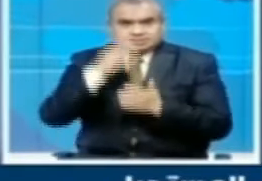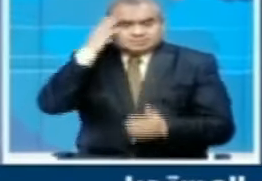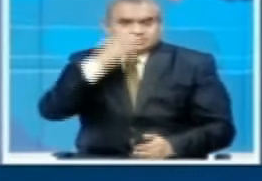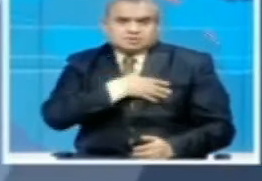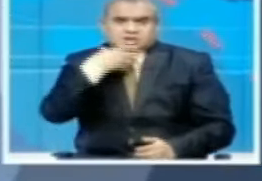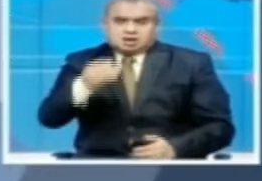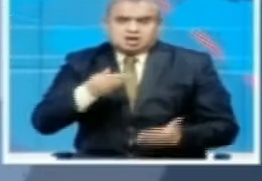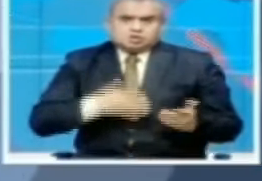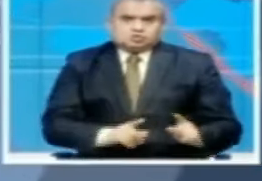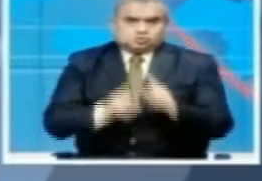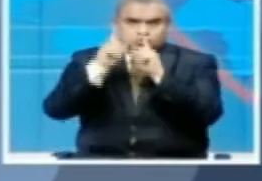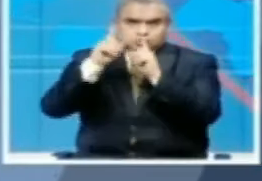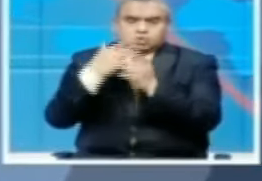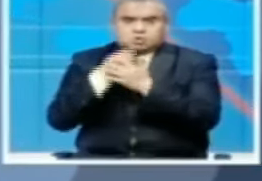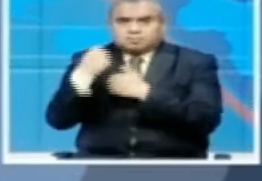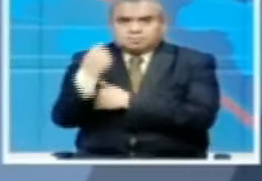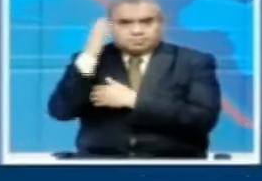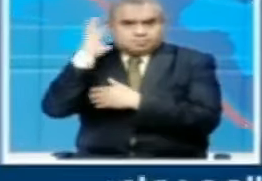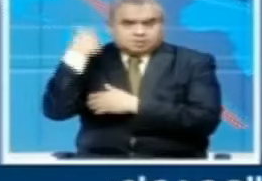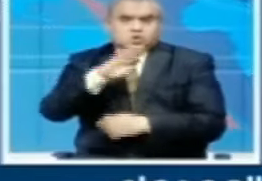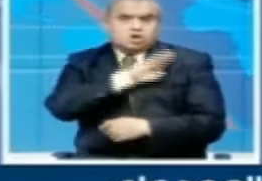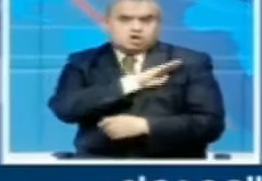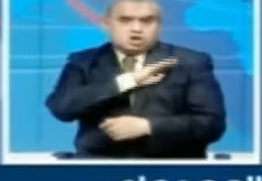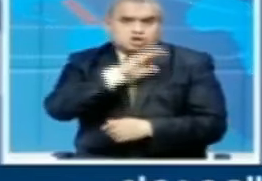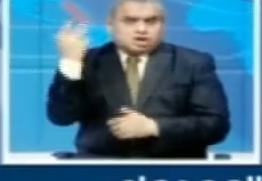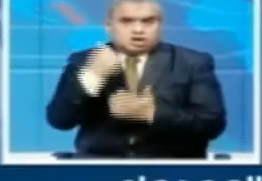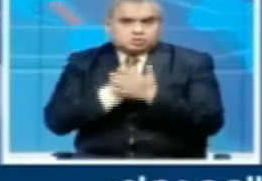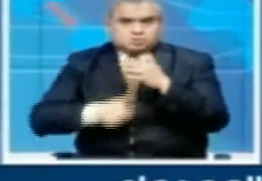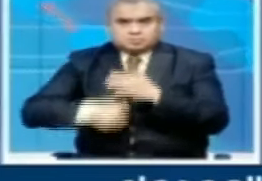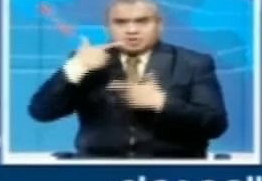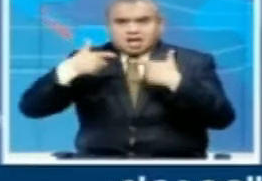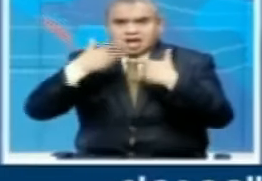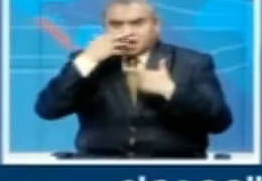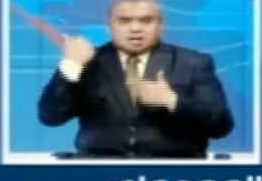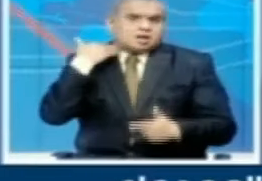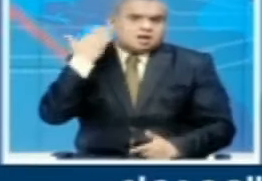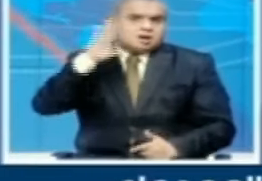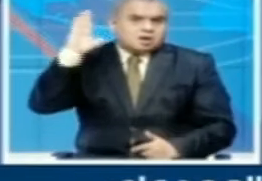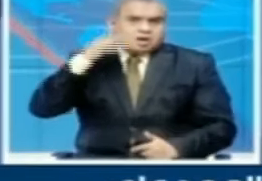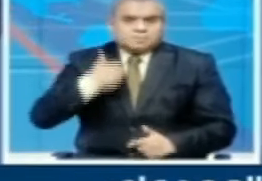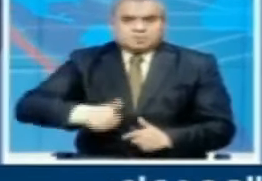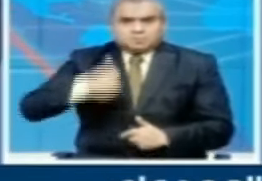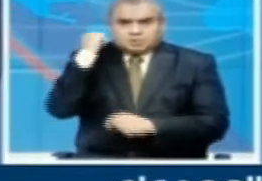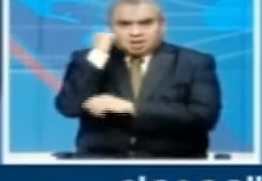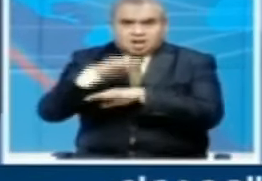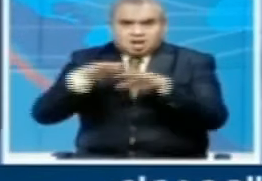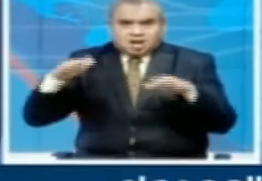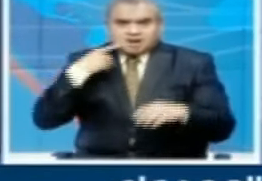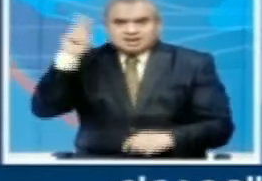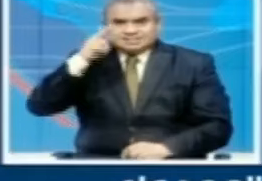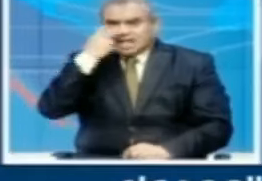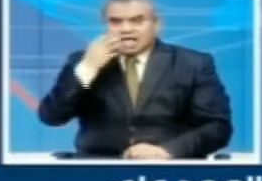شهدائنا الأبرار وبطولات جنودنا البواسل الذين أعادوا للوطن كرامته وسيادته على أرض سيناء